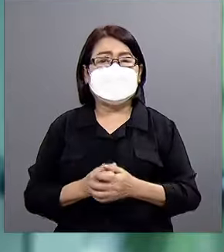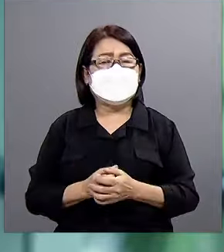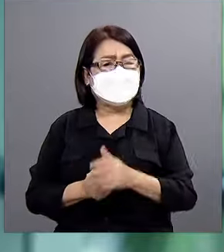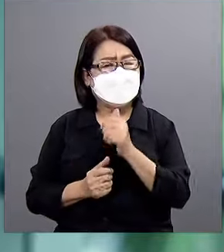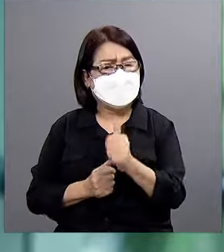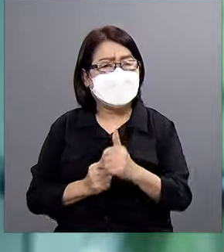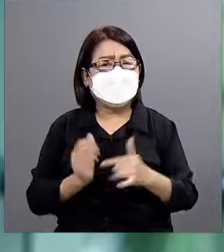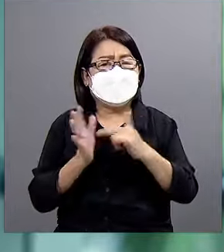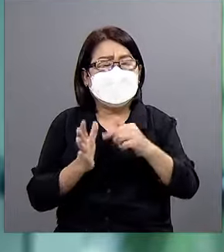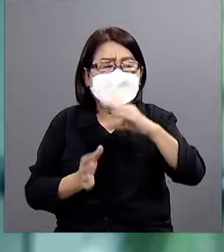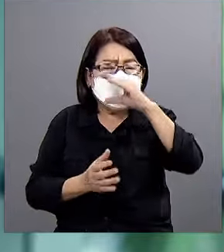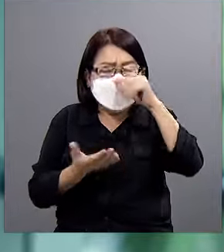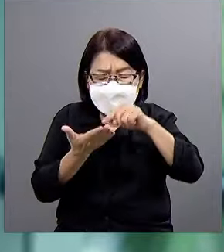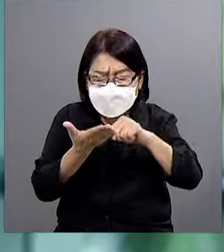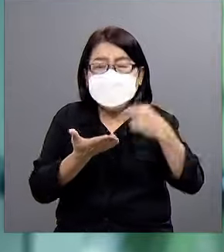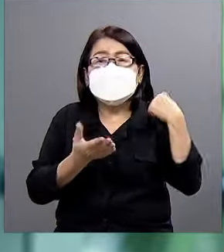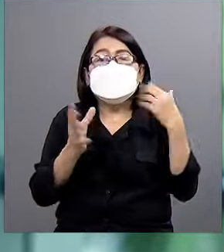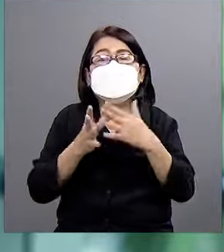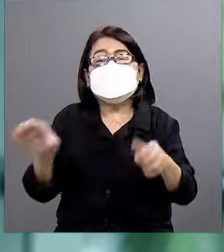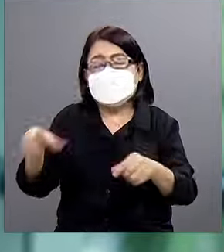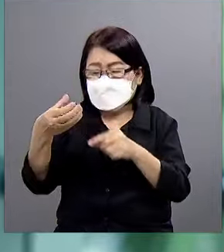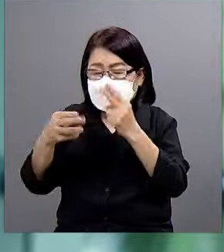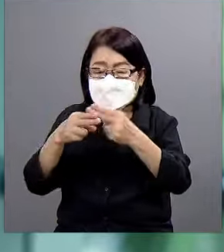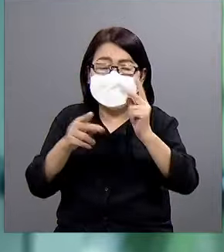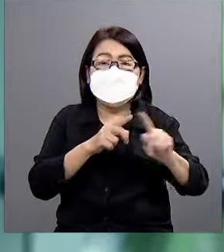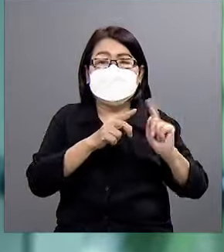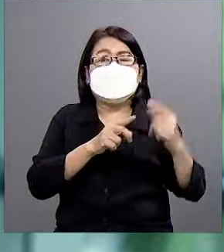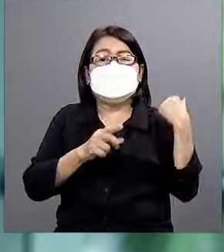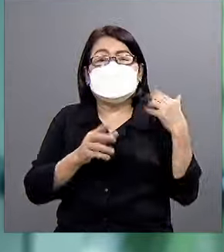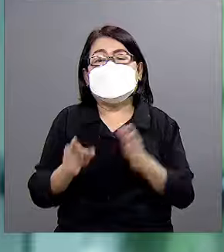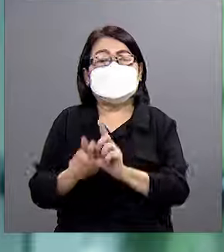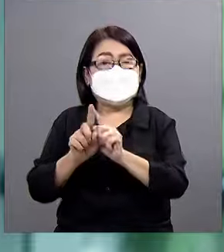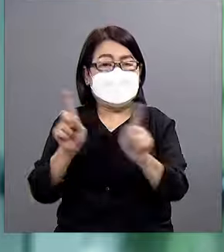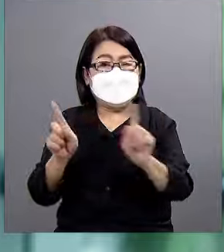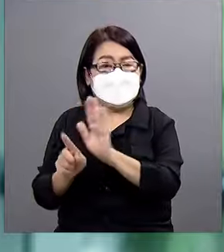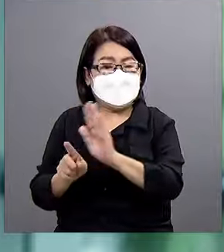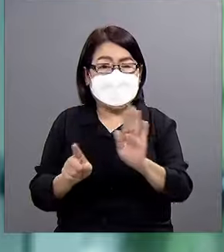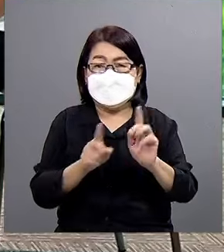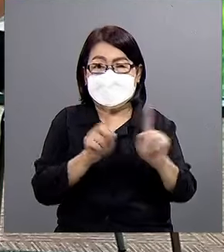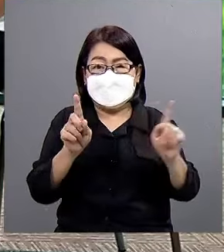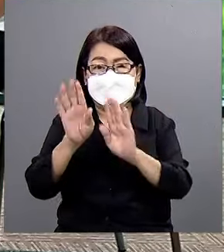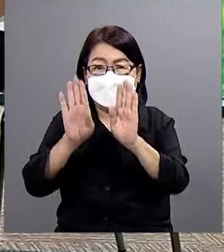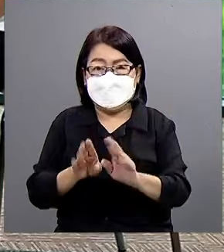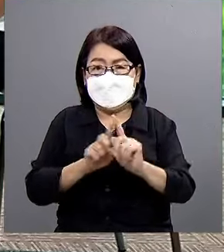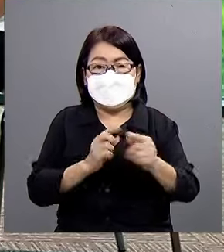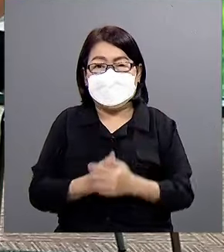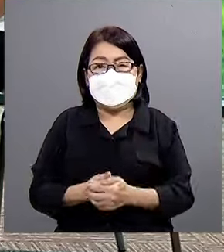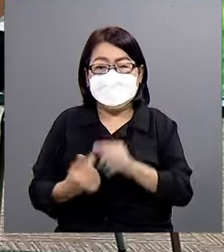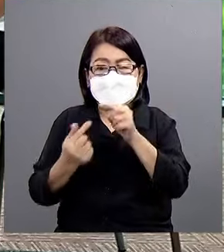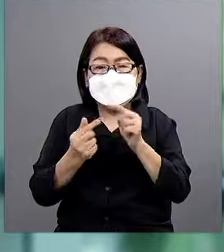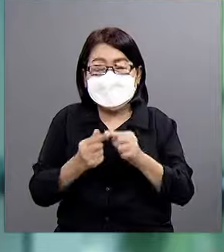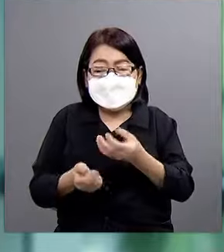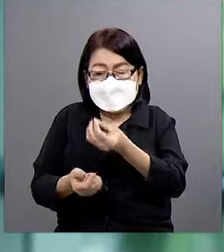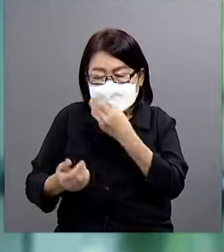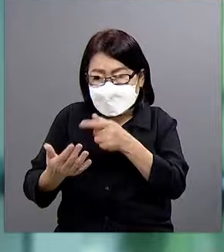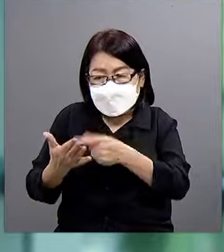แล้วก็มีหลายสูตรมากๆแล้วก็ใช้แตกต่างกันด้วยเพ ื ่อ การรักษาที่ไม่เหมือนกันด้วย ไม่เหมือนกัน ค่ะในแต่ละอย่